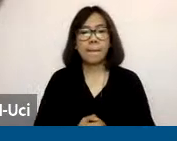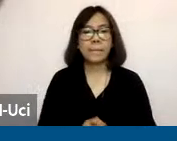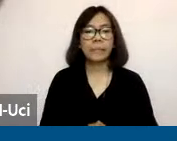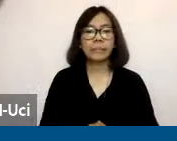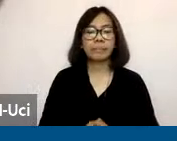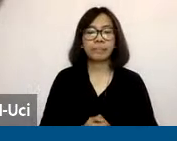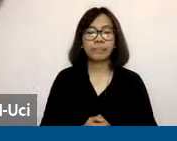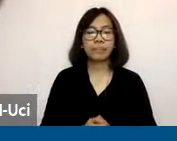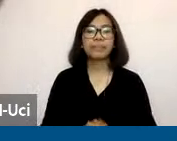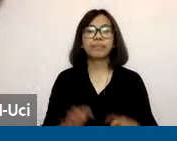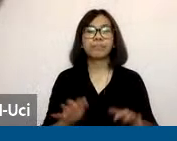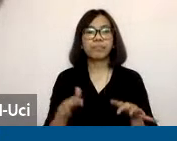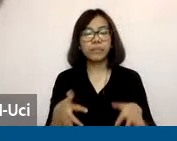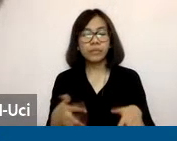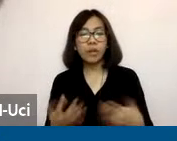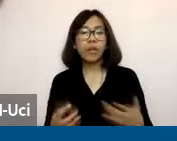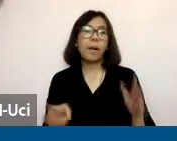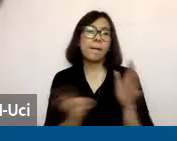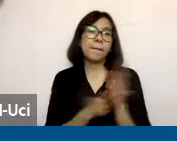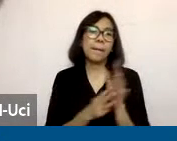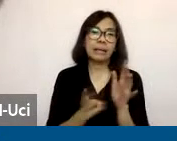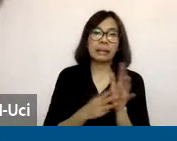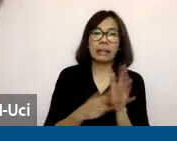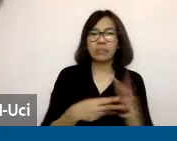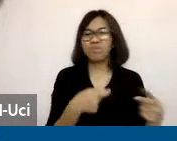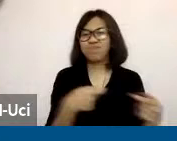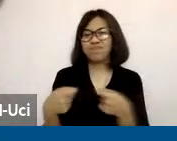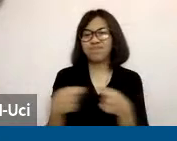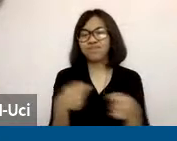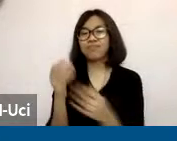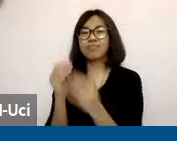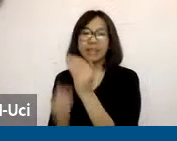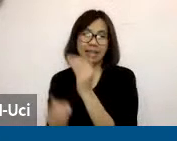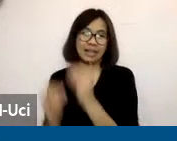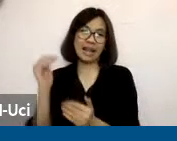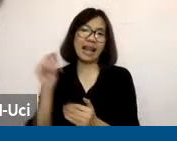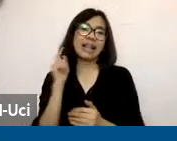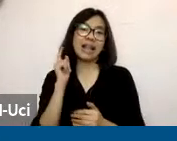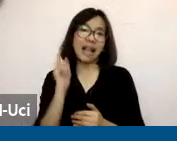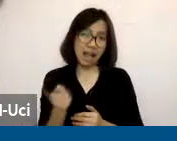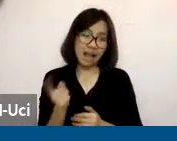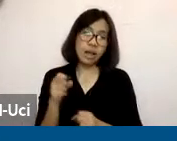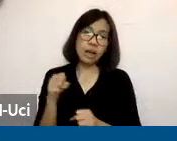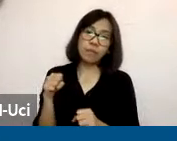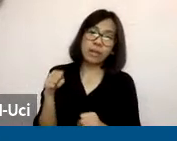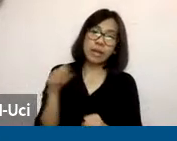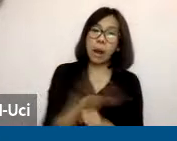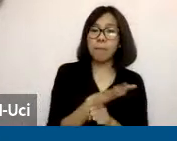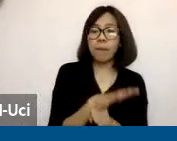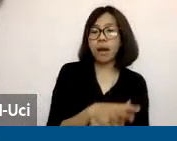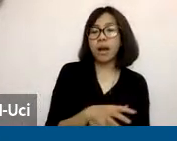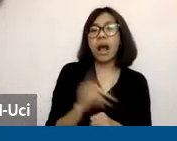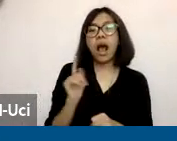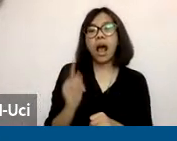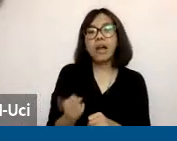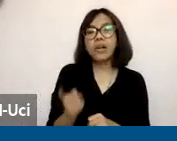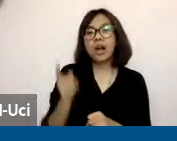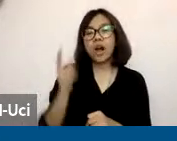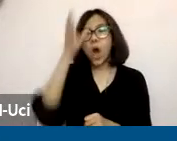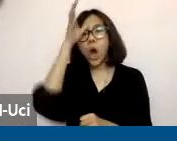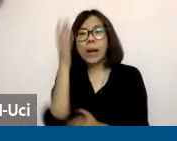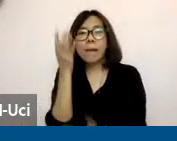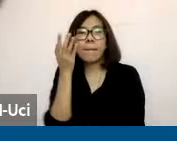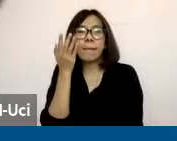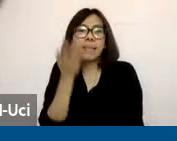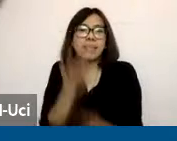peningkatan potensi sengketa ini menimbulkan satu permintaan baru atau adanya dimensi